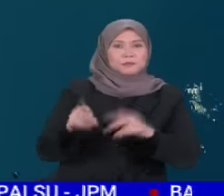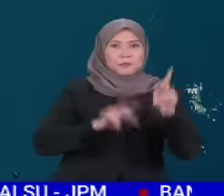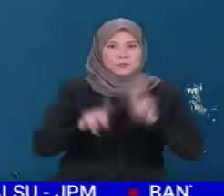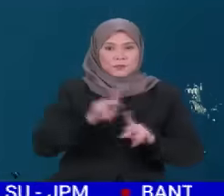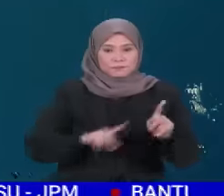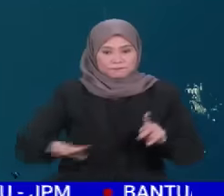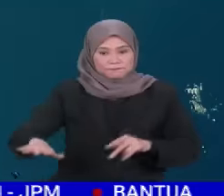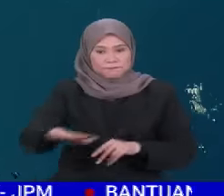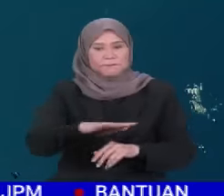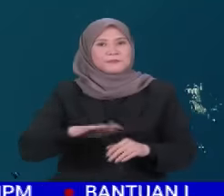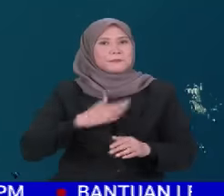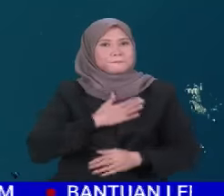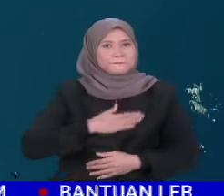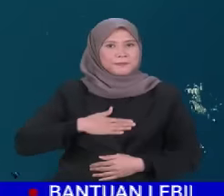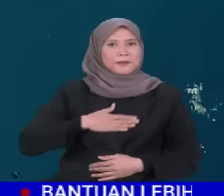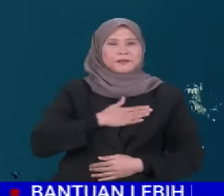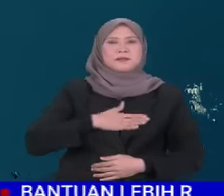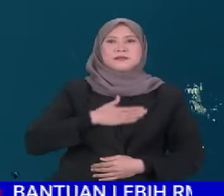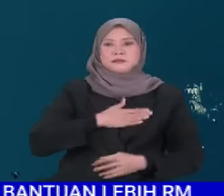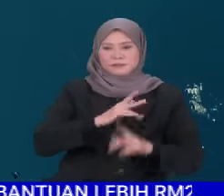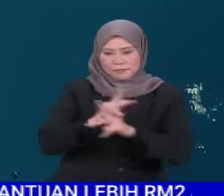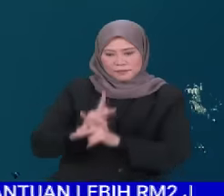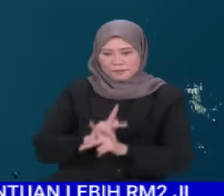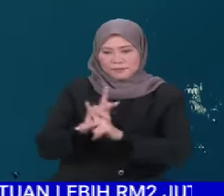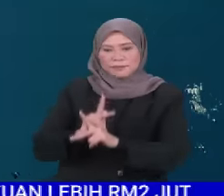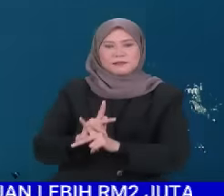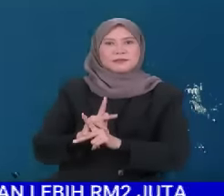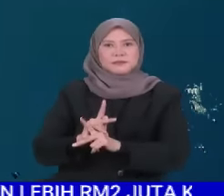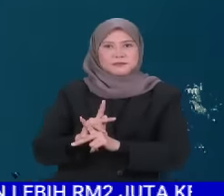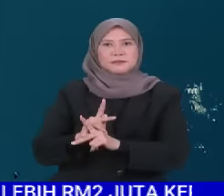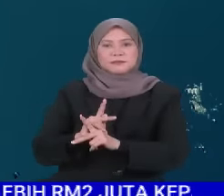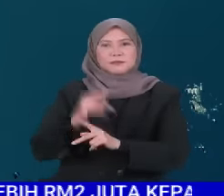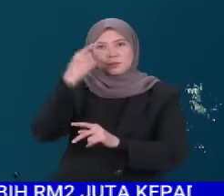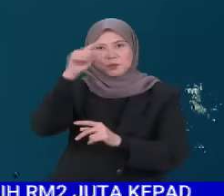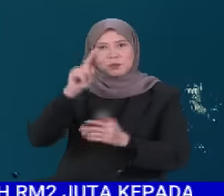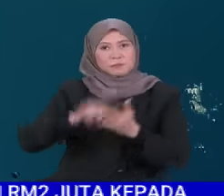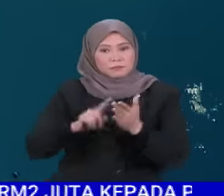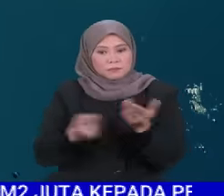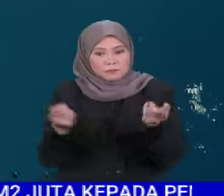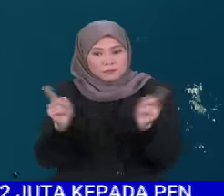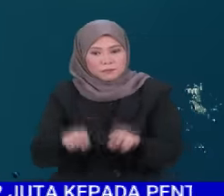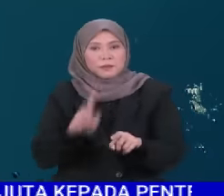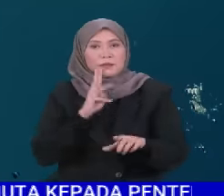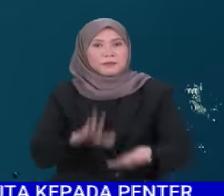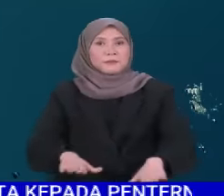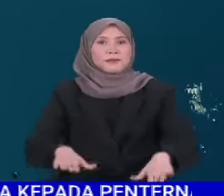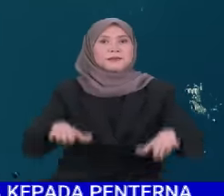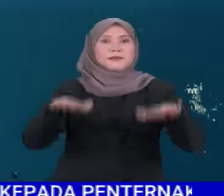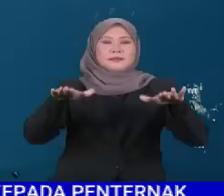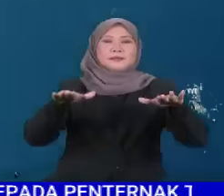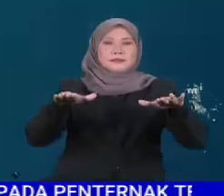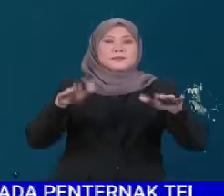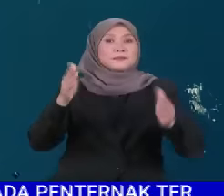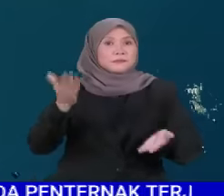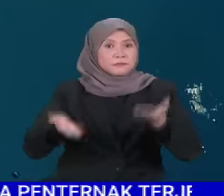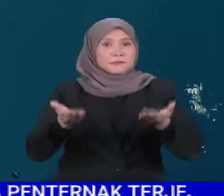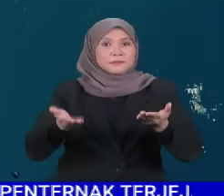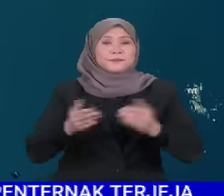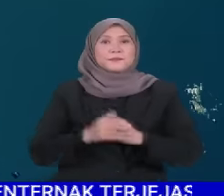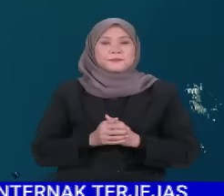penduduk setempat diminta untuk senjata berhati-hati dan juga mewaspada bagi sebarang kemungkinan banjir yang boleh berlaku